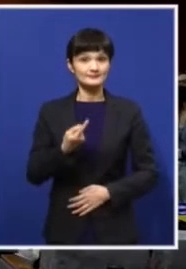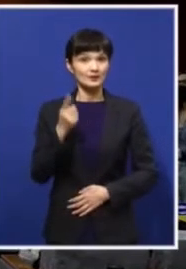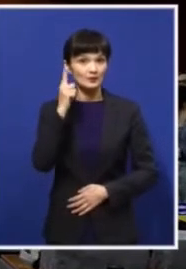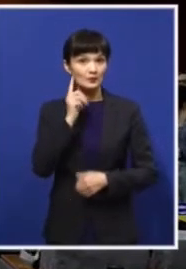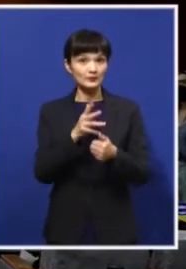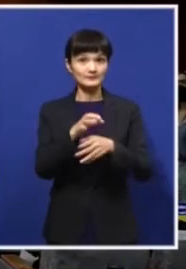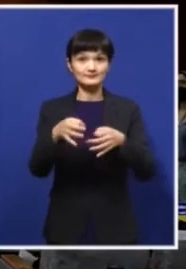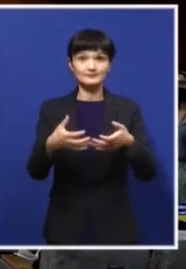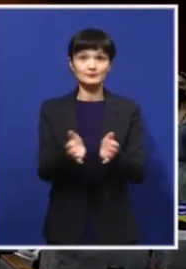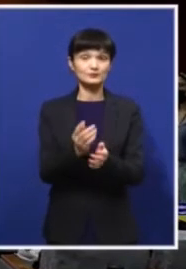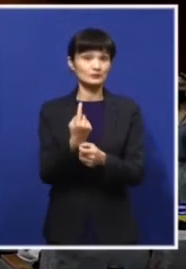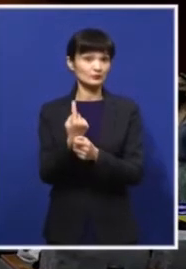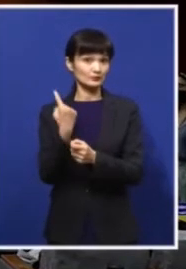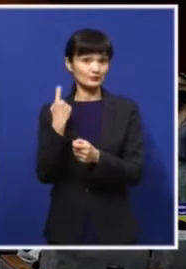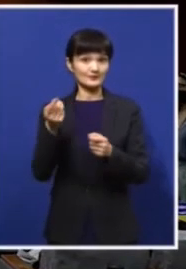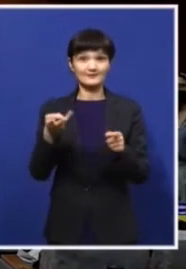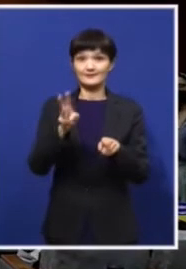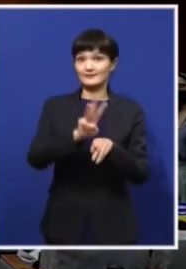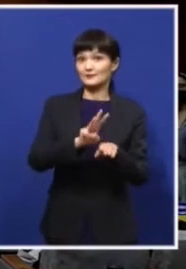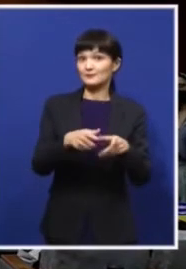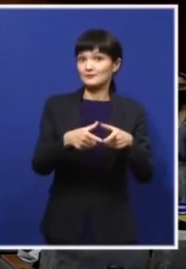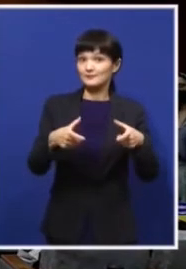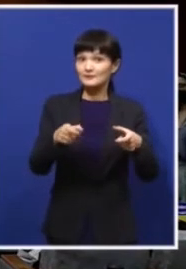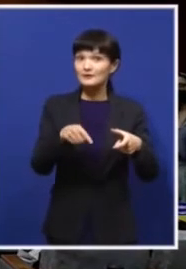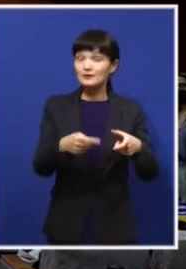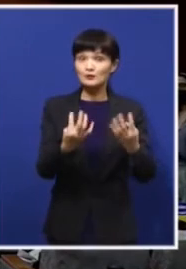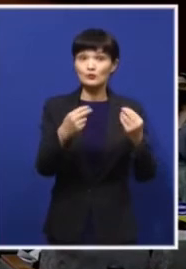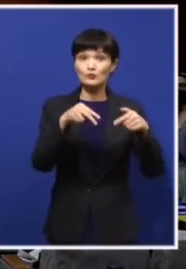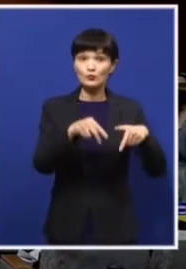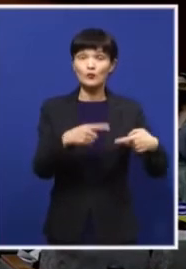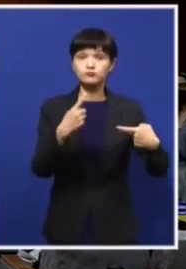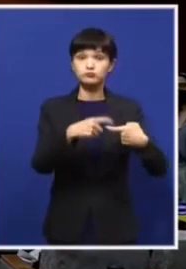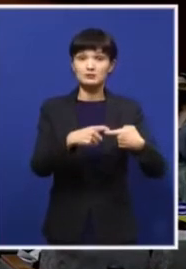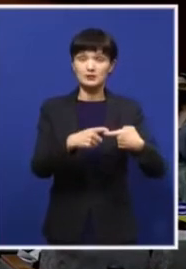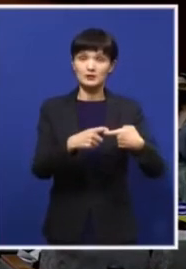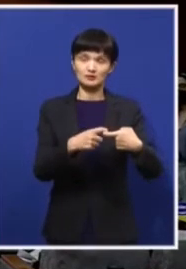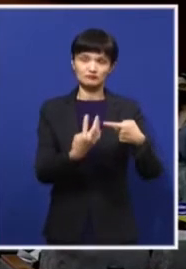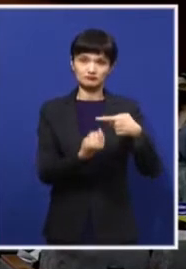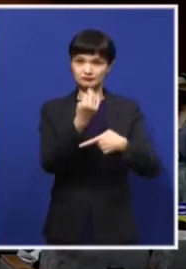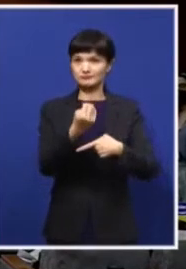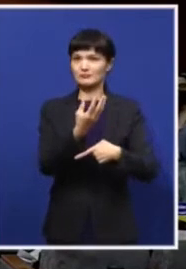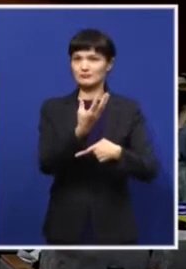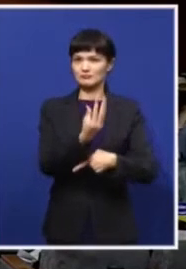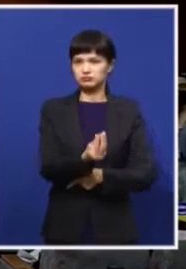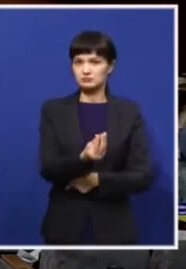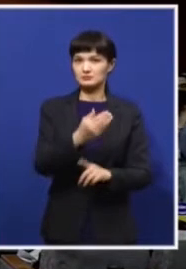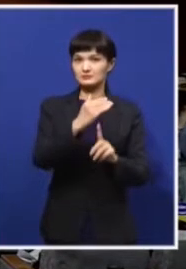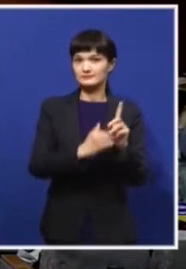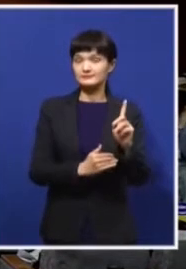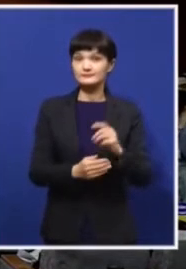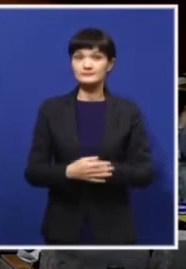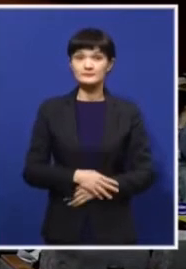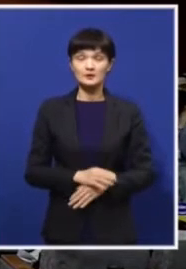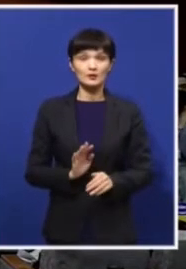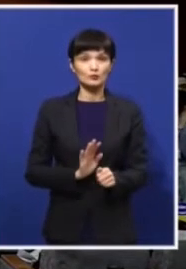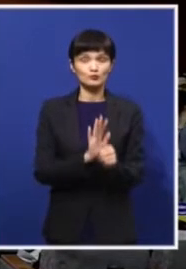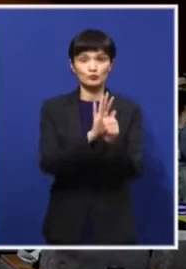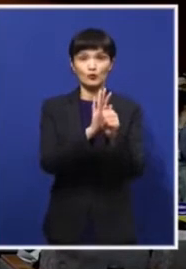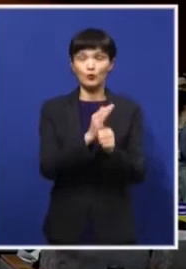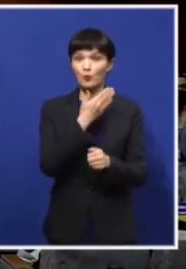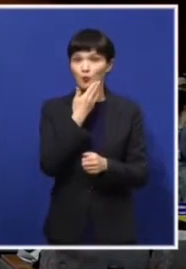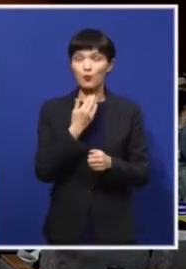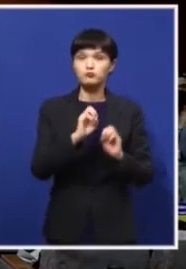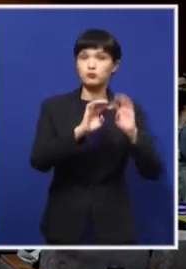三倍券的部分，数位绑定的部分，比例很低，然后这次推出这么多加码，那是不是真的可